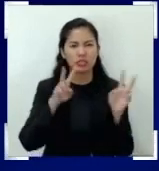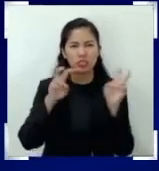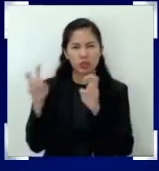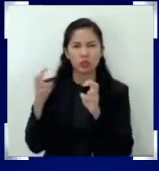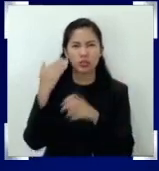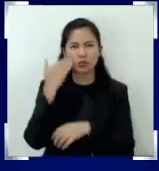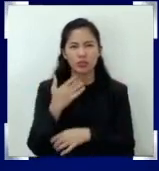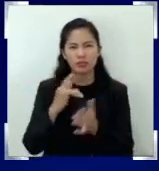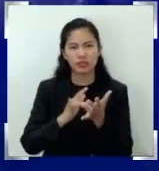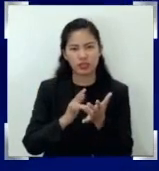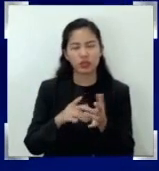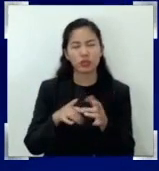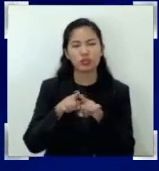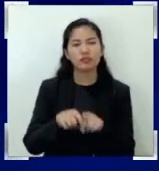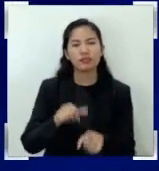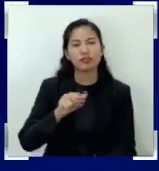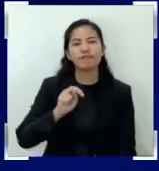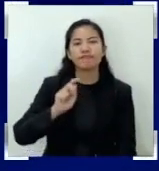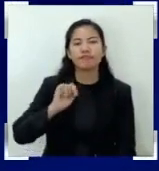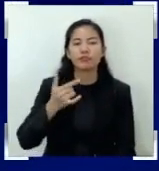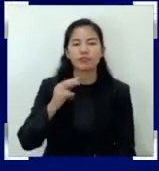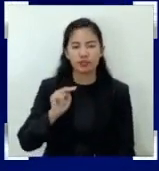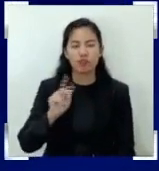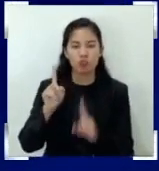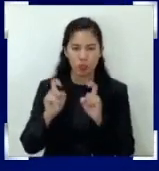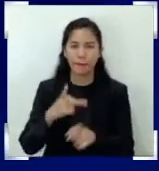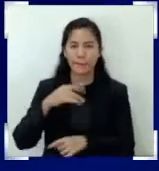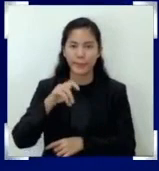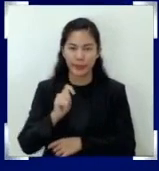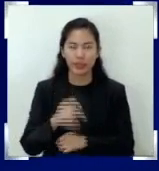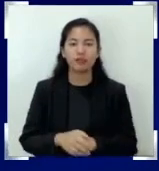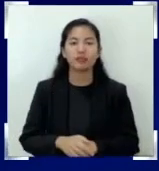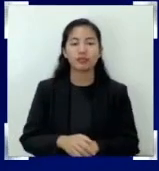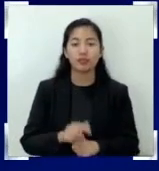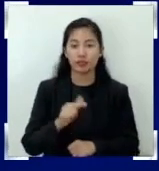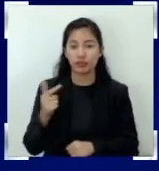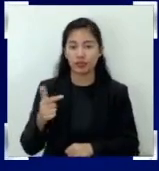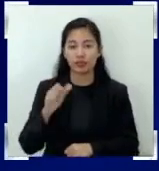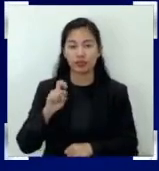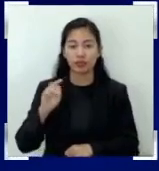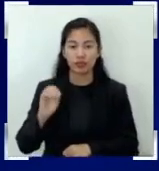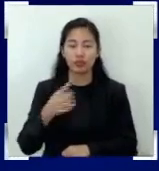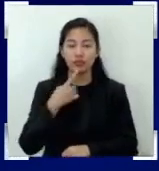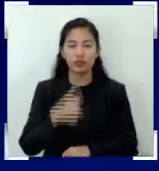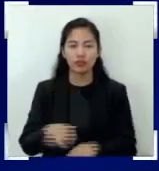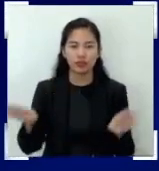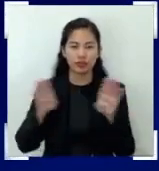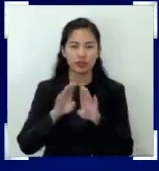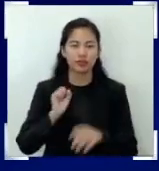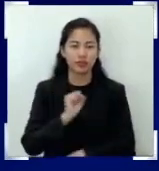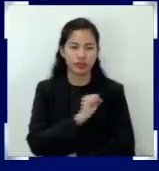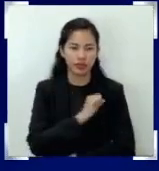na antigen testing kits. Si Senate President Tito Soto naman, iniutos na isara ang Senado ng 7 araw at